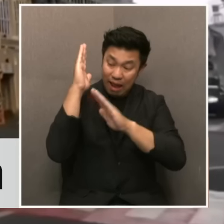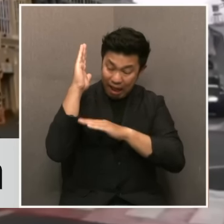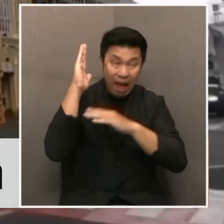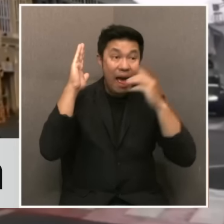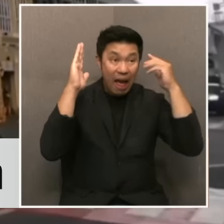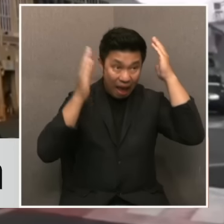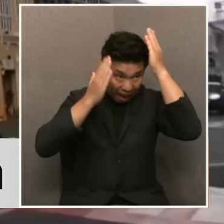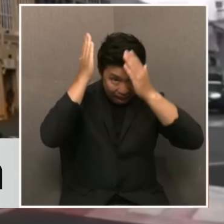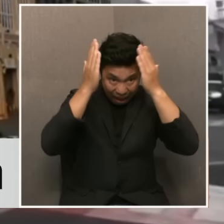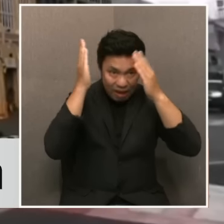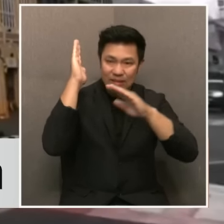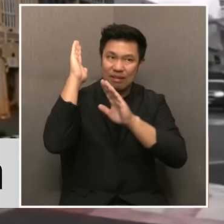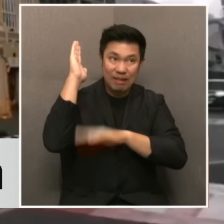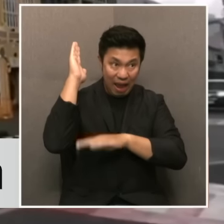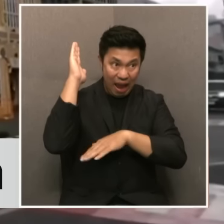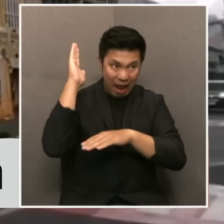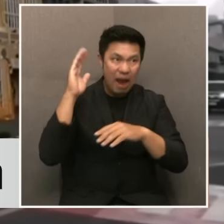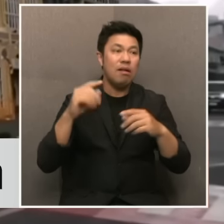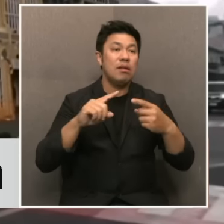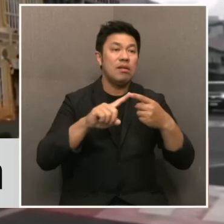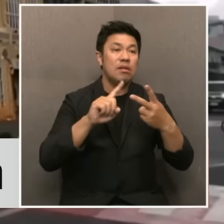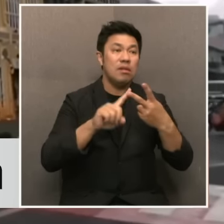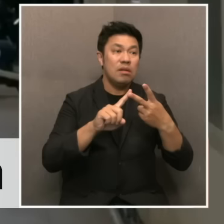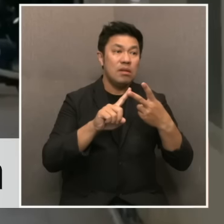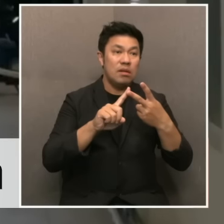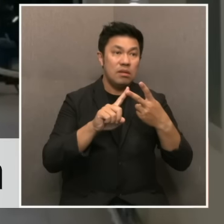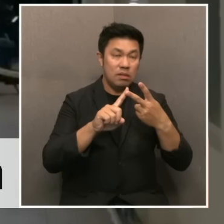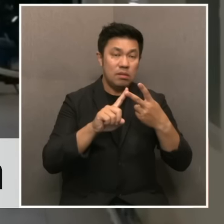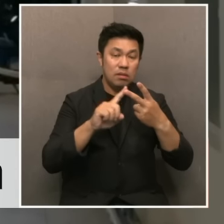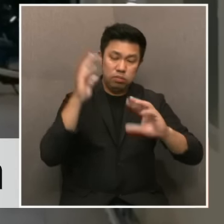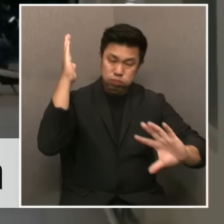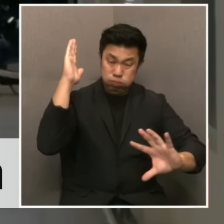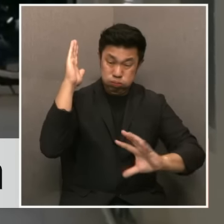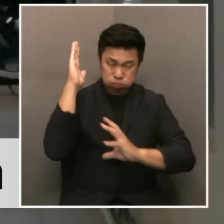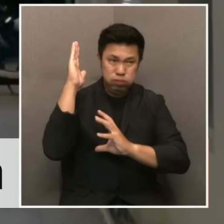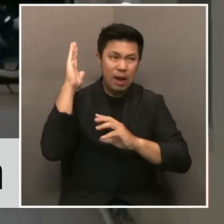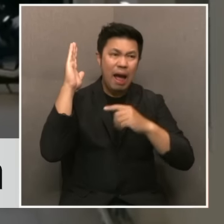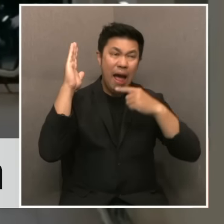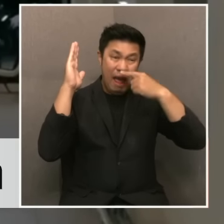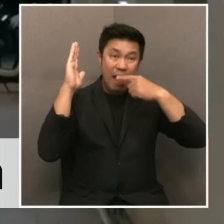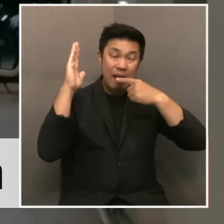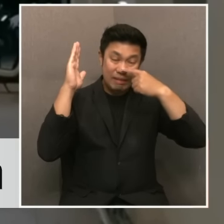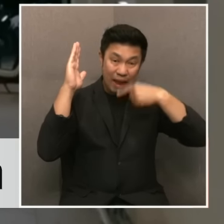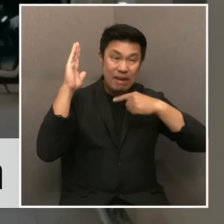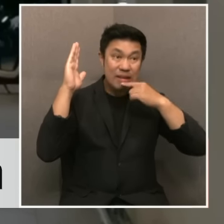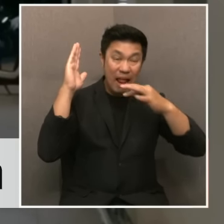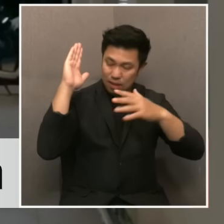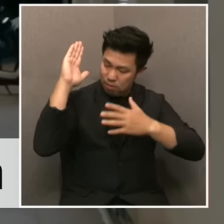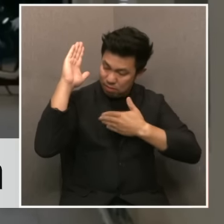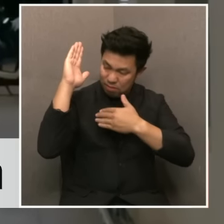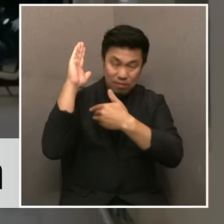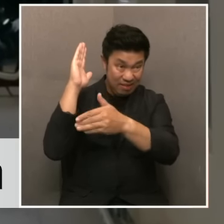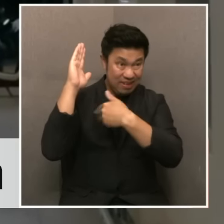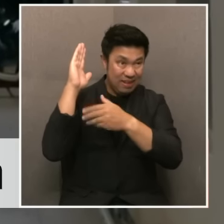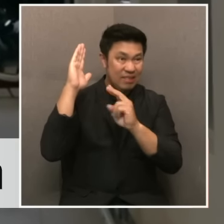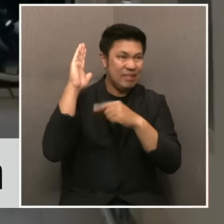เลเซียประกอบกักับม.สุตะวออกเฉีงเหนอกำลงปานกลางผัดปกคลมอ่าวไยตอนบนและพากใต้ตอนบนค่ะ